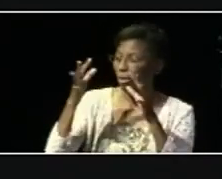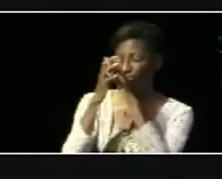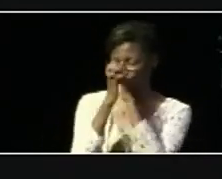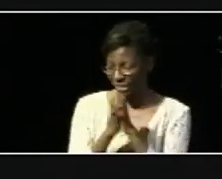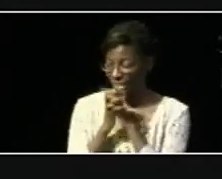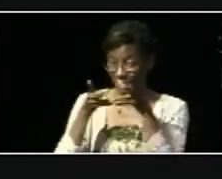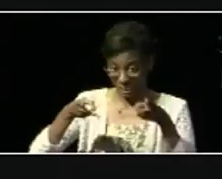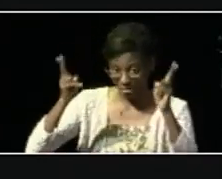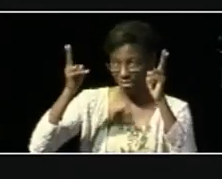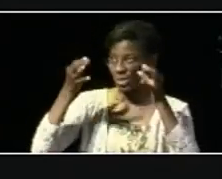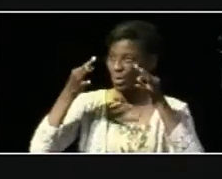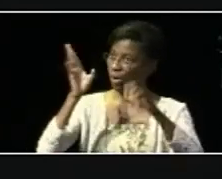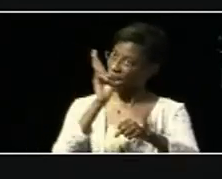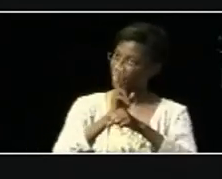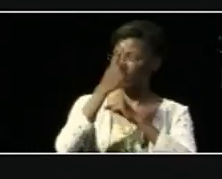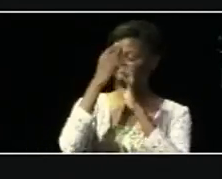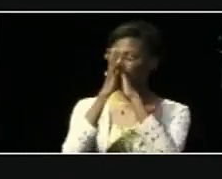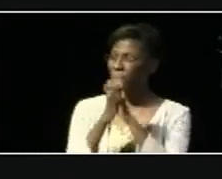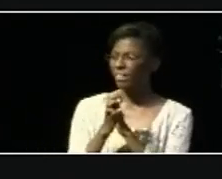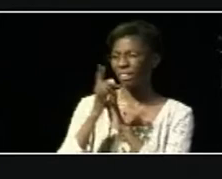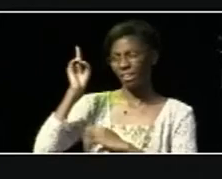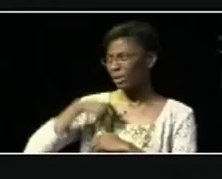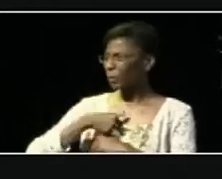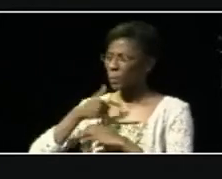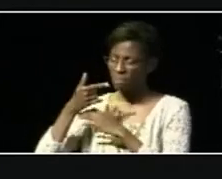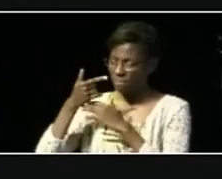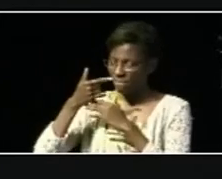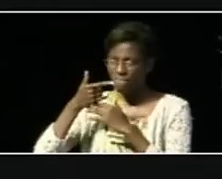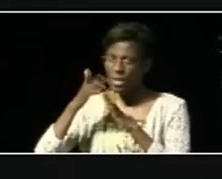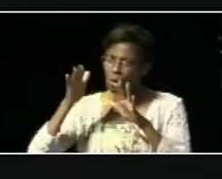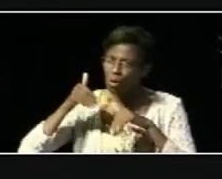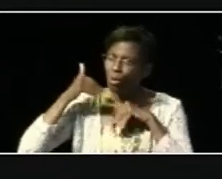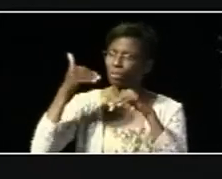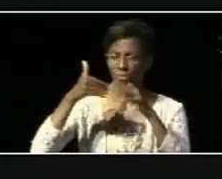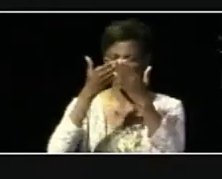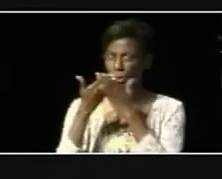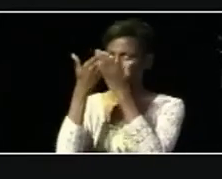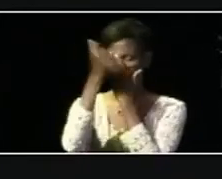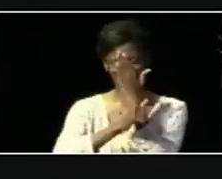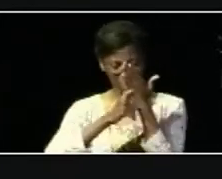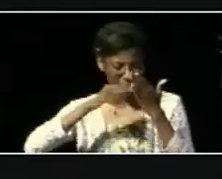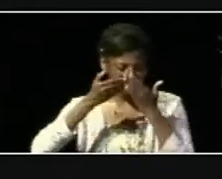Scripture. Cherchant à apprendre des Saintes Écritures. Trying to ask the Lord, what would you have